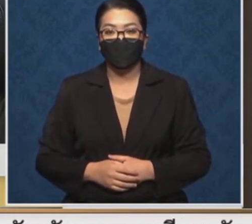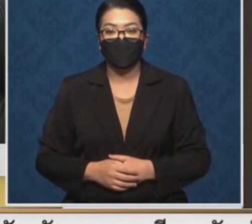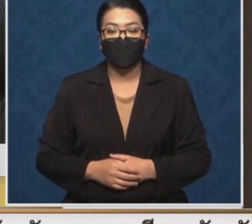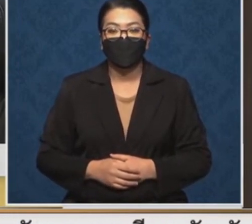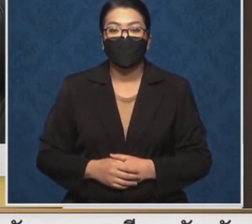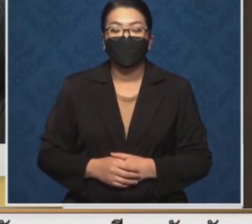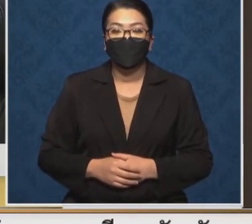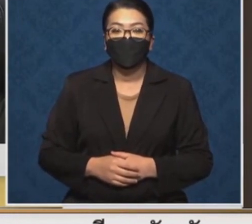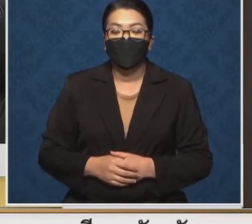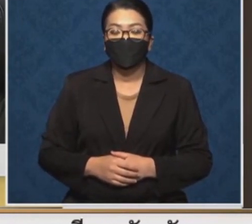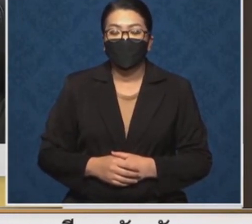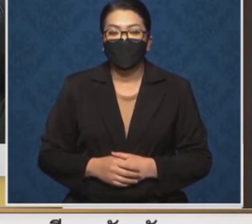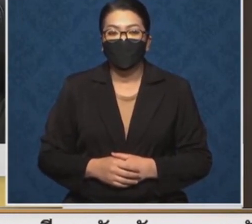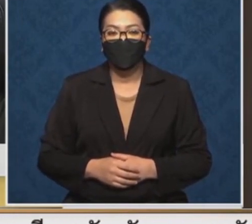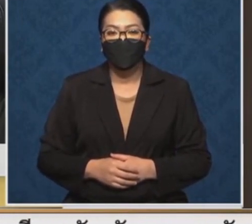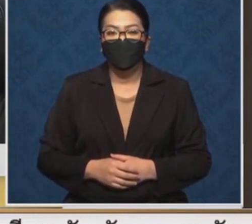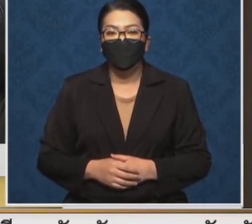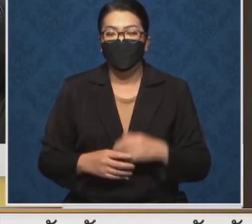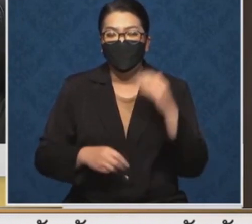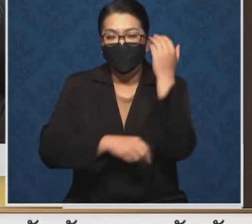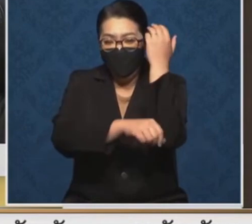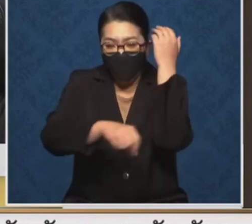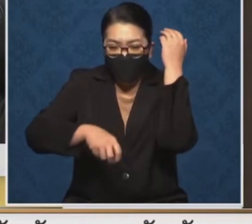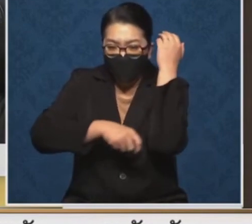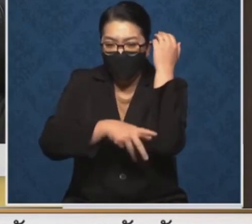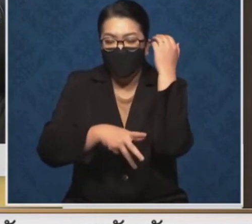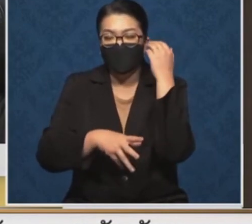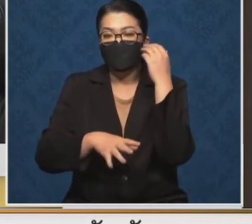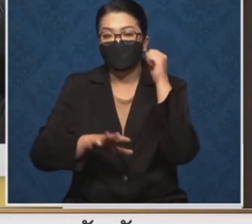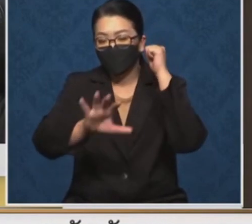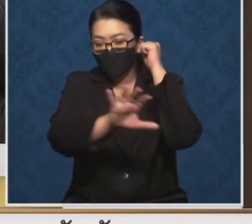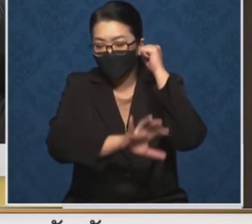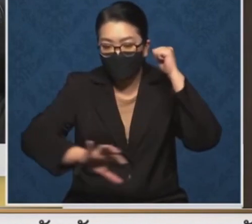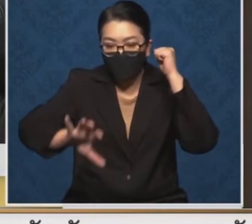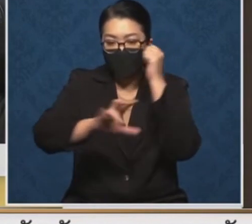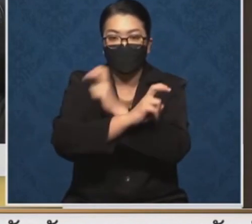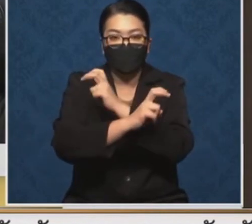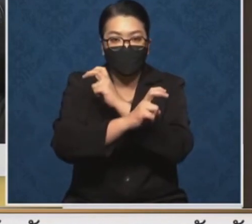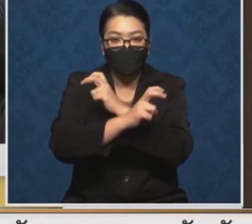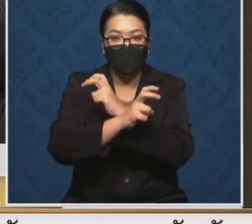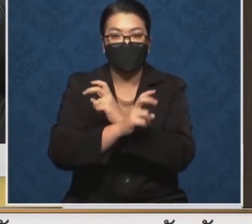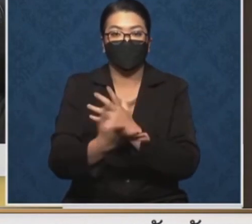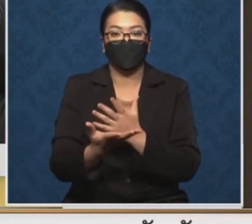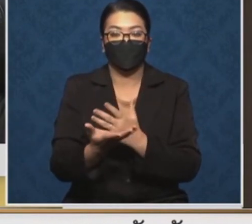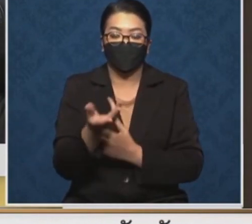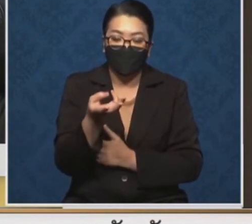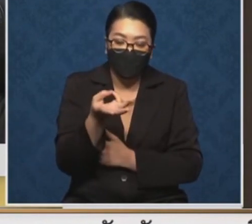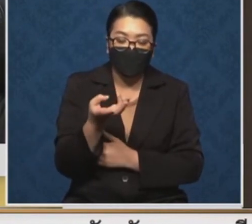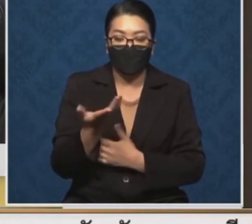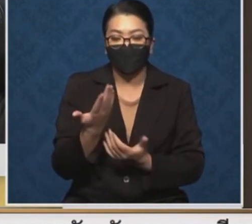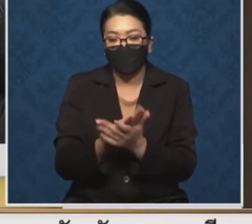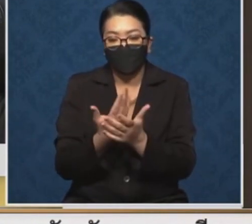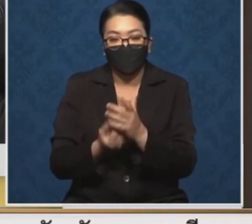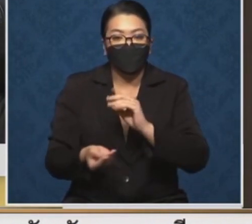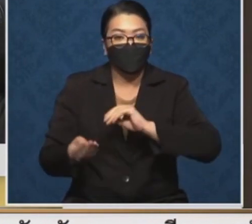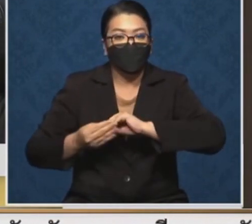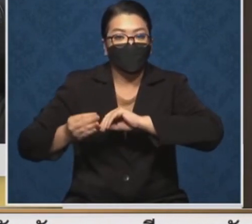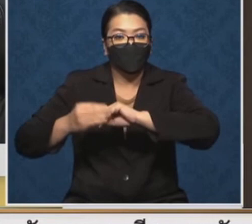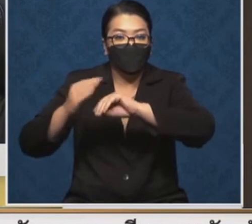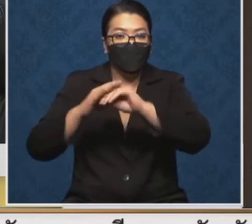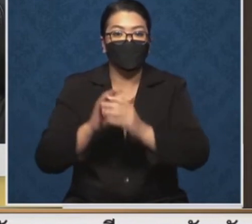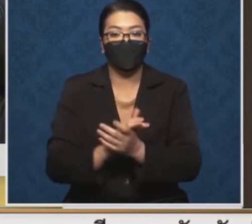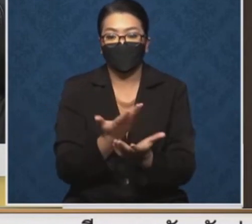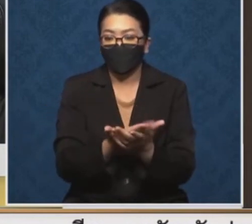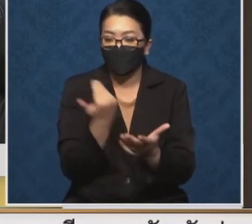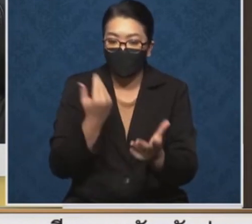พี่ปุ๋ยยาฆ่าแมลงเมล็ดพันธุ์ขึ้นหมดครับขึ้นราคา